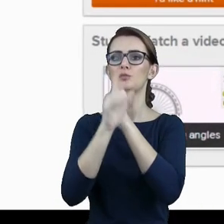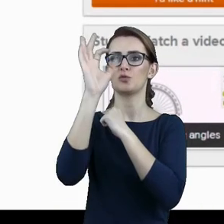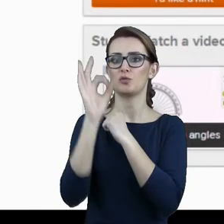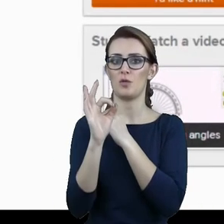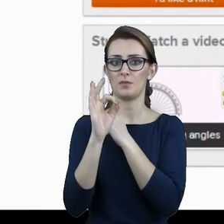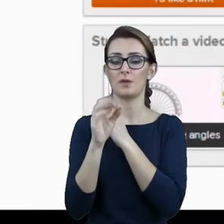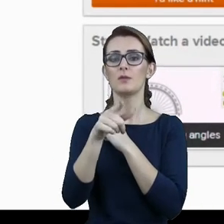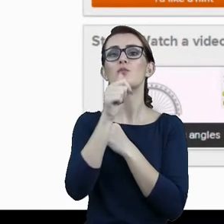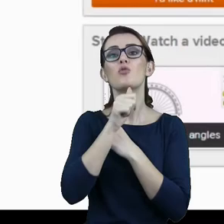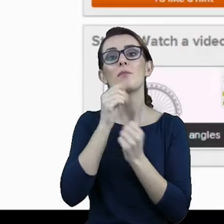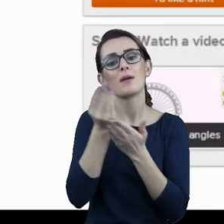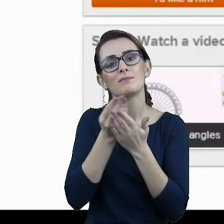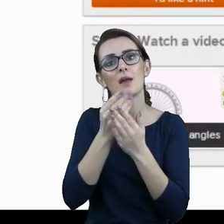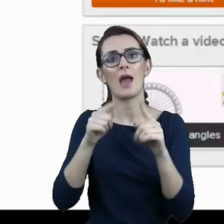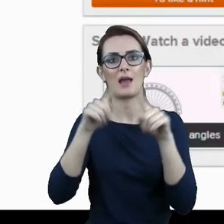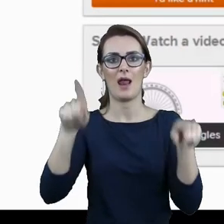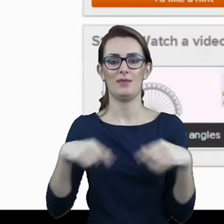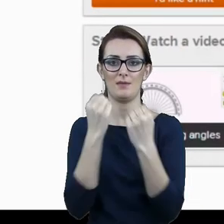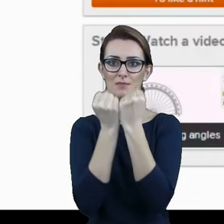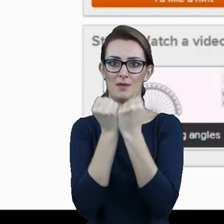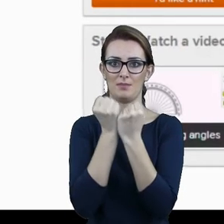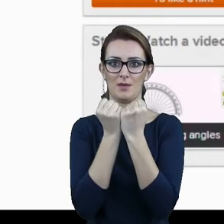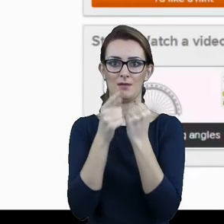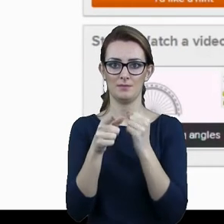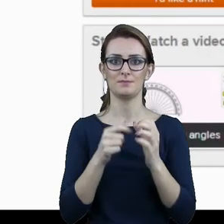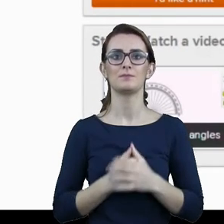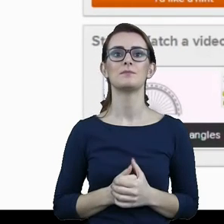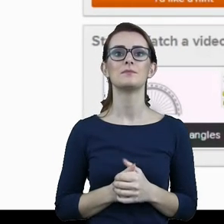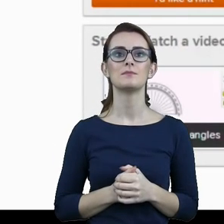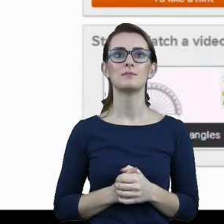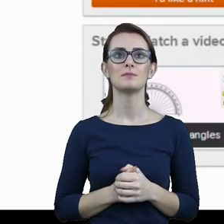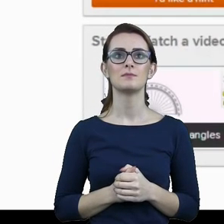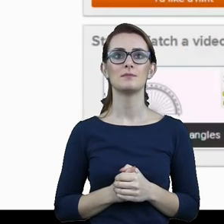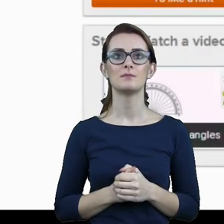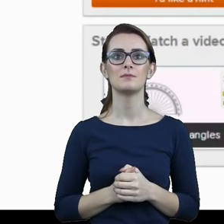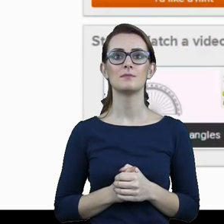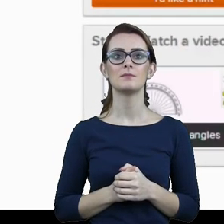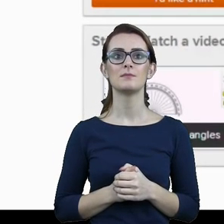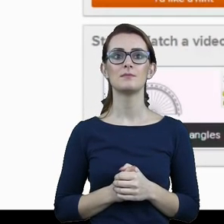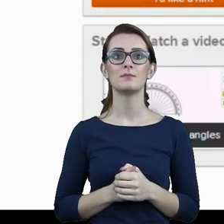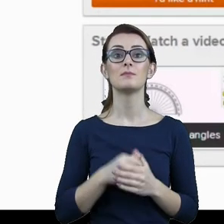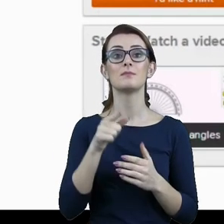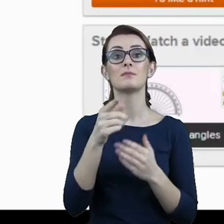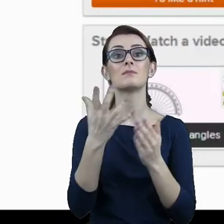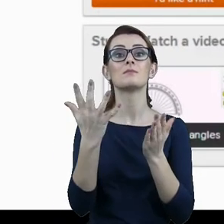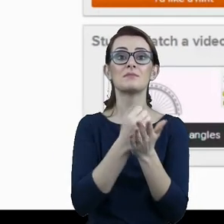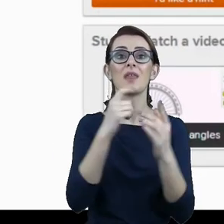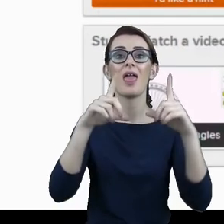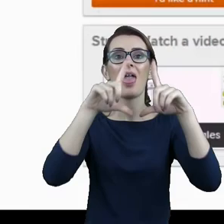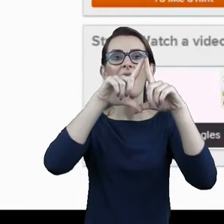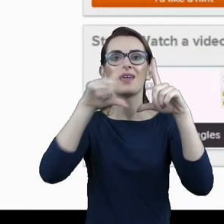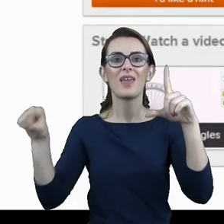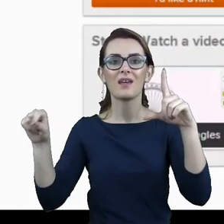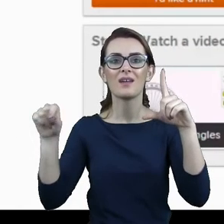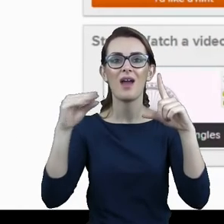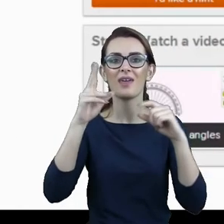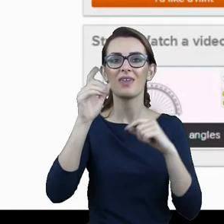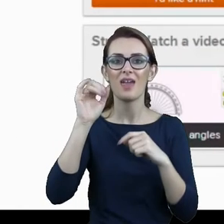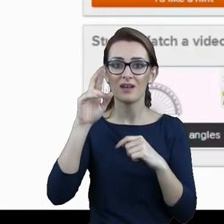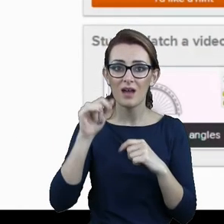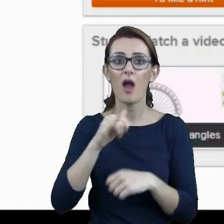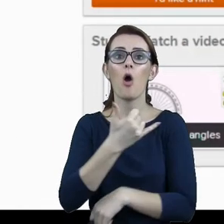Mamy skonstruować kąt równy 70 stopni. Spróbuj zrobić to ćwiczenie na kartce papieru. Weź ekierkę,